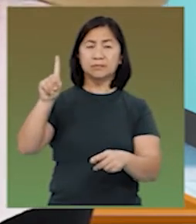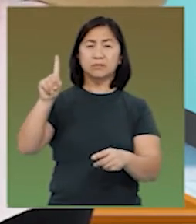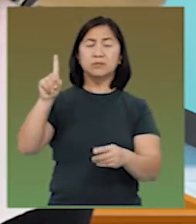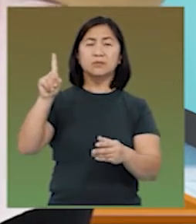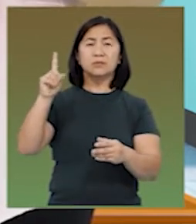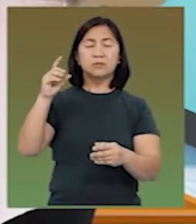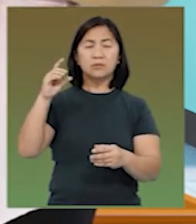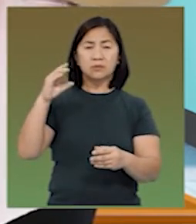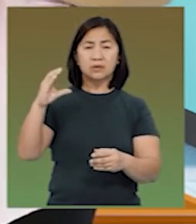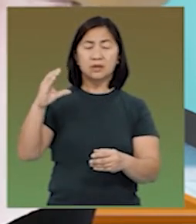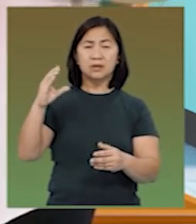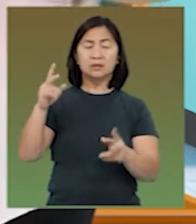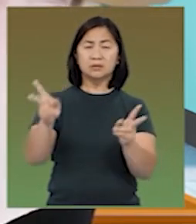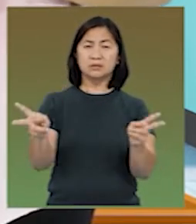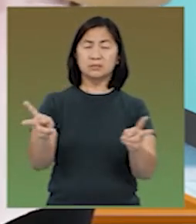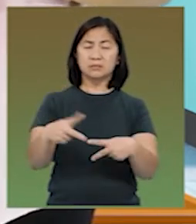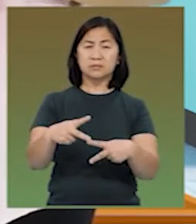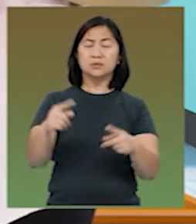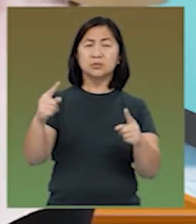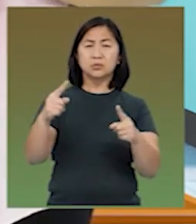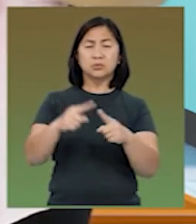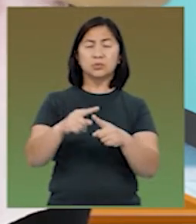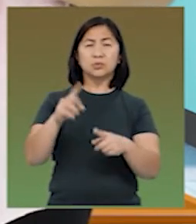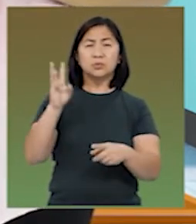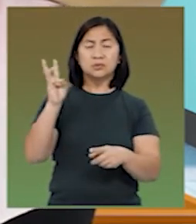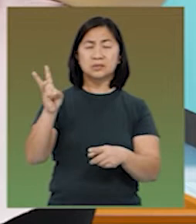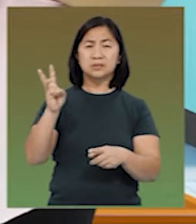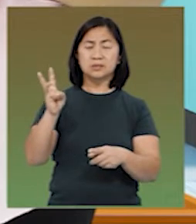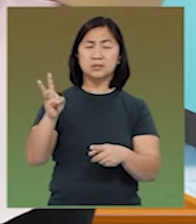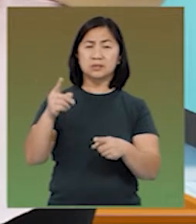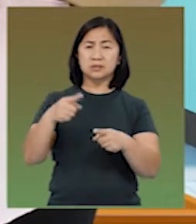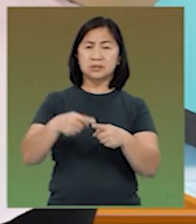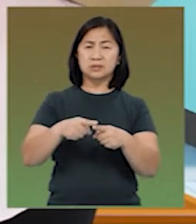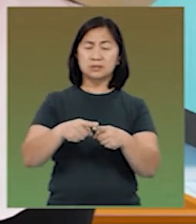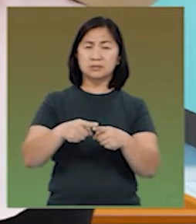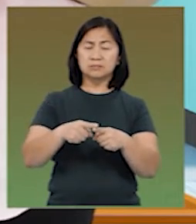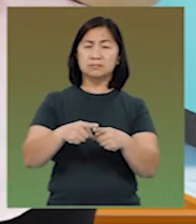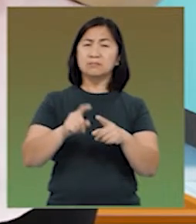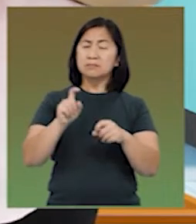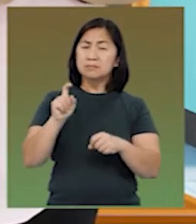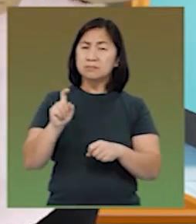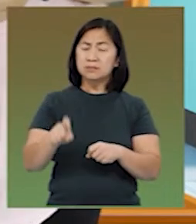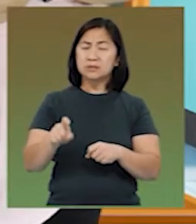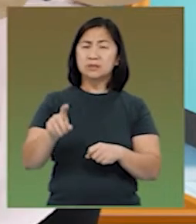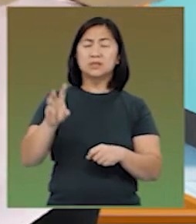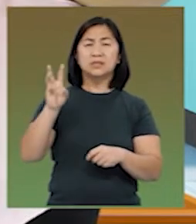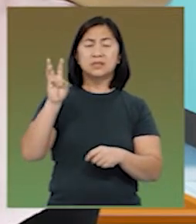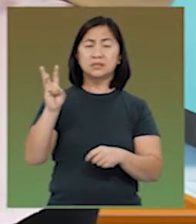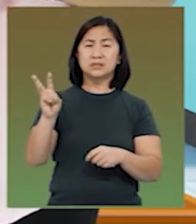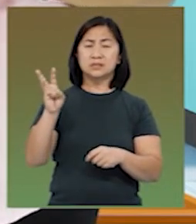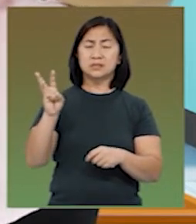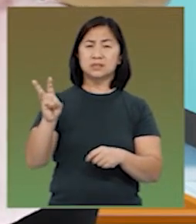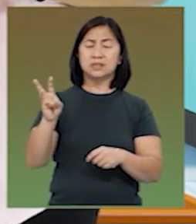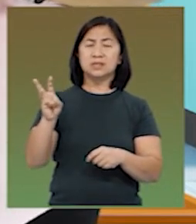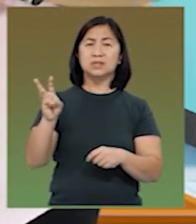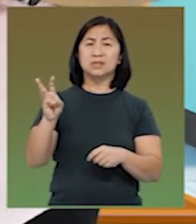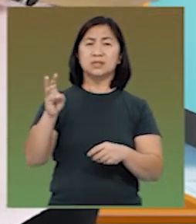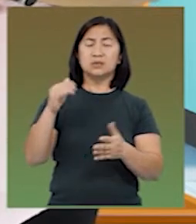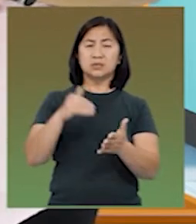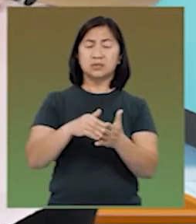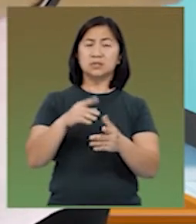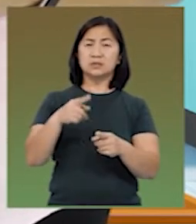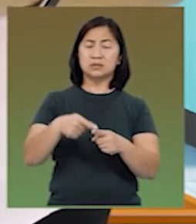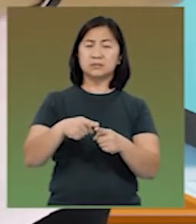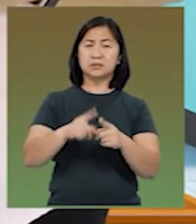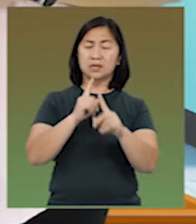I-multiply ang 100 packs ng noodles sa 60 grams. Dapat 6,000 grams ang